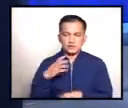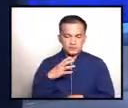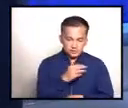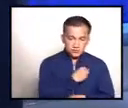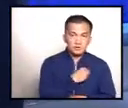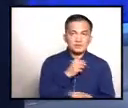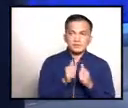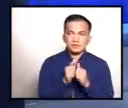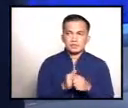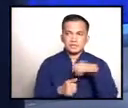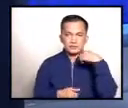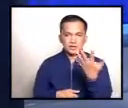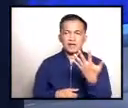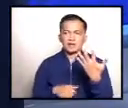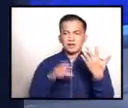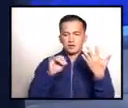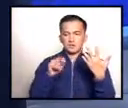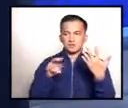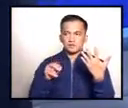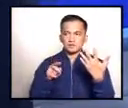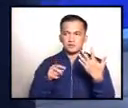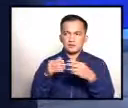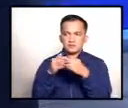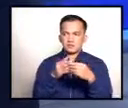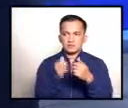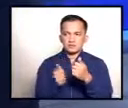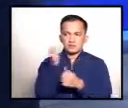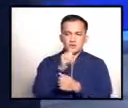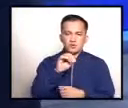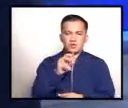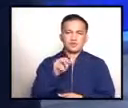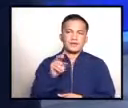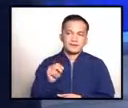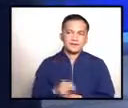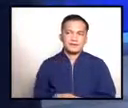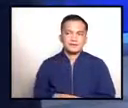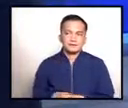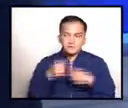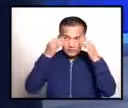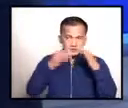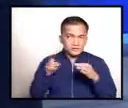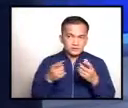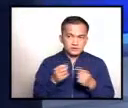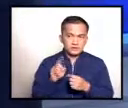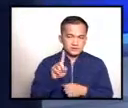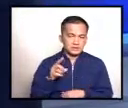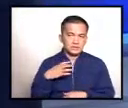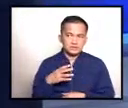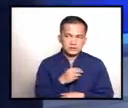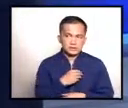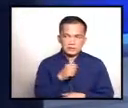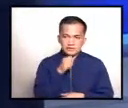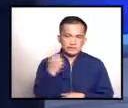sabihin, lima na po ang ombudsman na pinamumunuan ng isang chief ombudsman. Kaya yung mga desisyon na gagawin ng